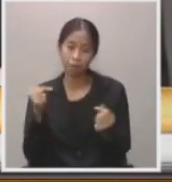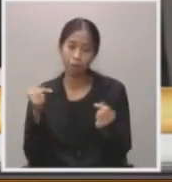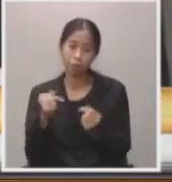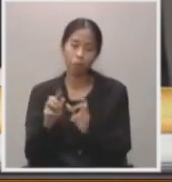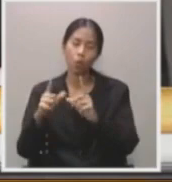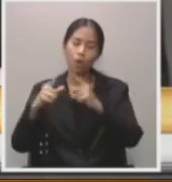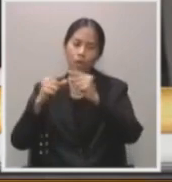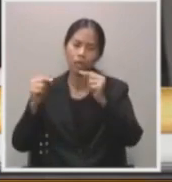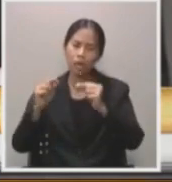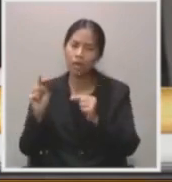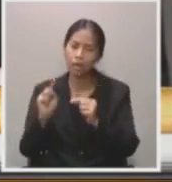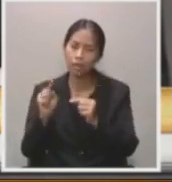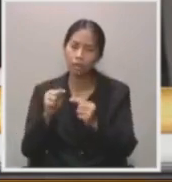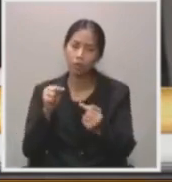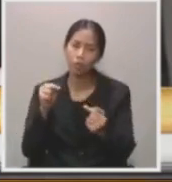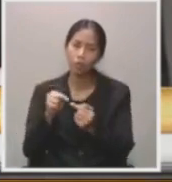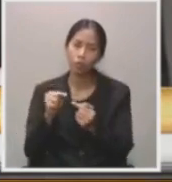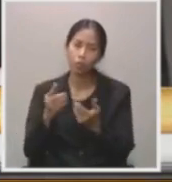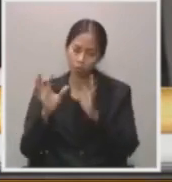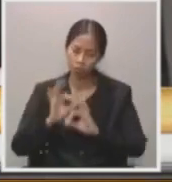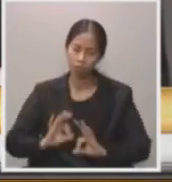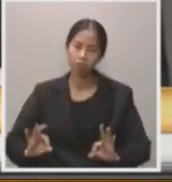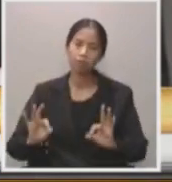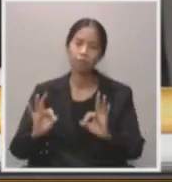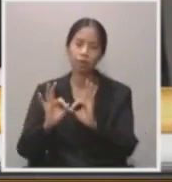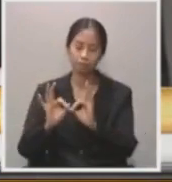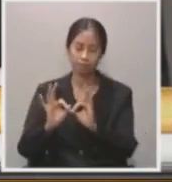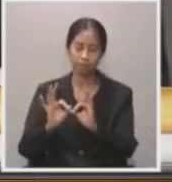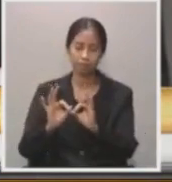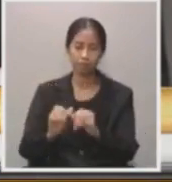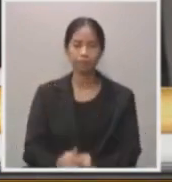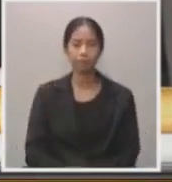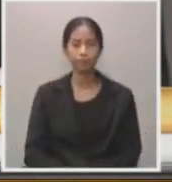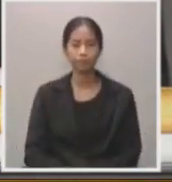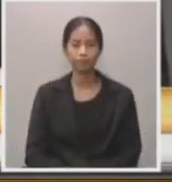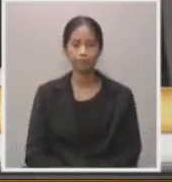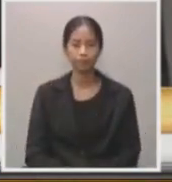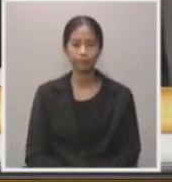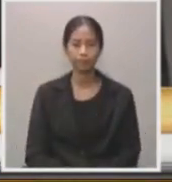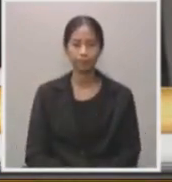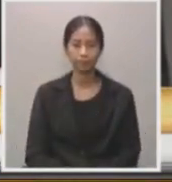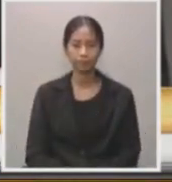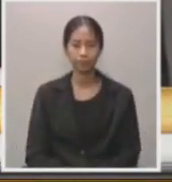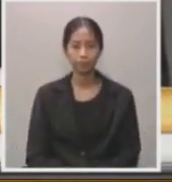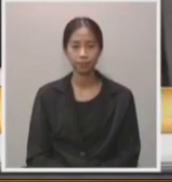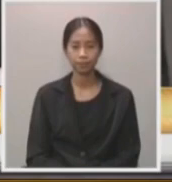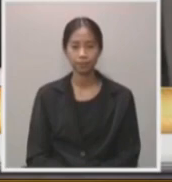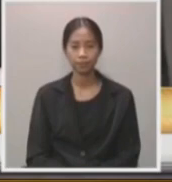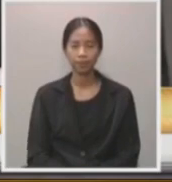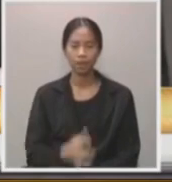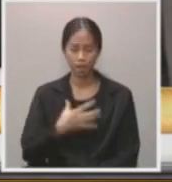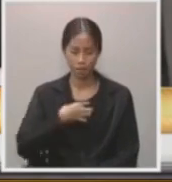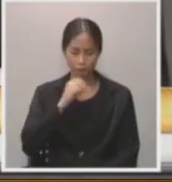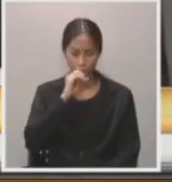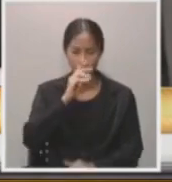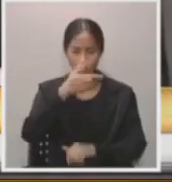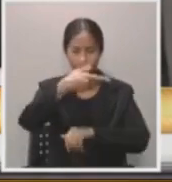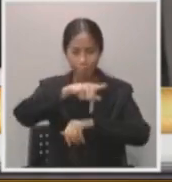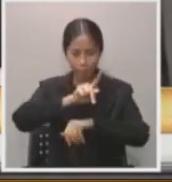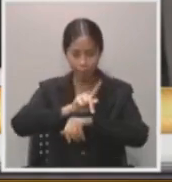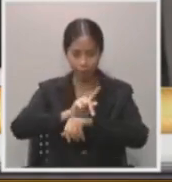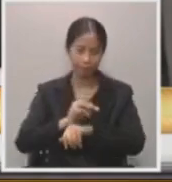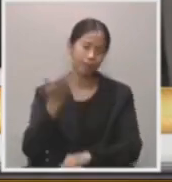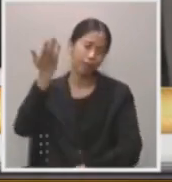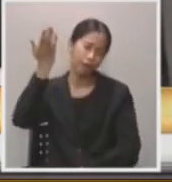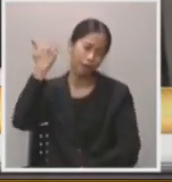องกับเรื่องที่มีความสำคัญพอสมควรผมกราบเรียนท่านประธานว่าวันที่เรานั่งพิจาร